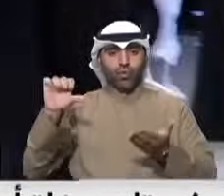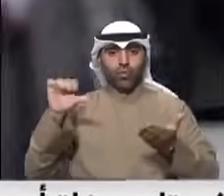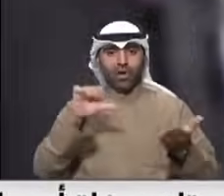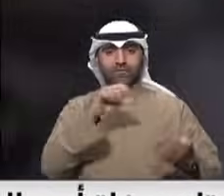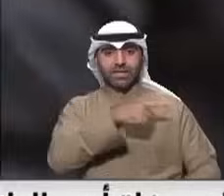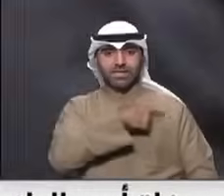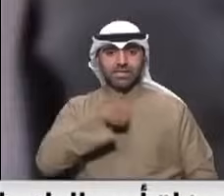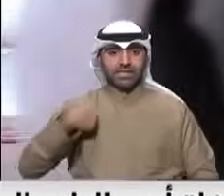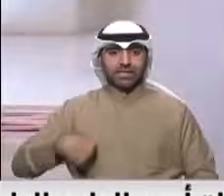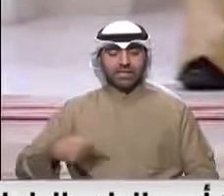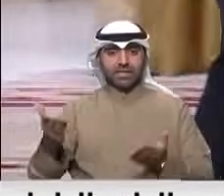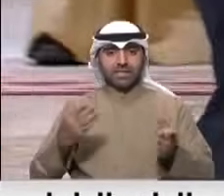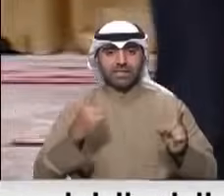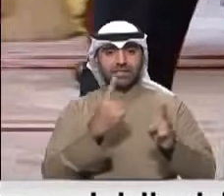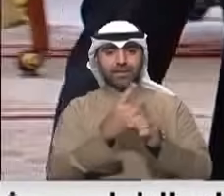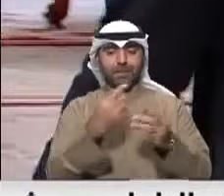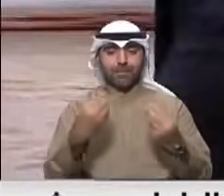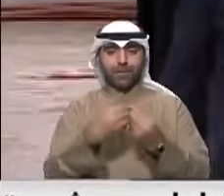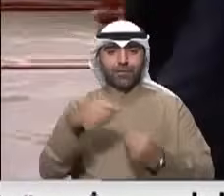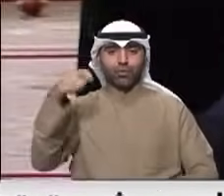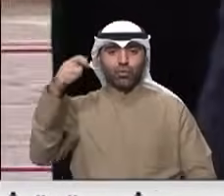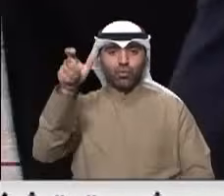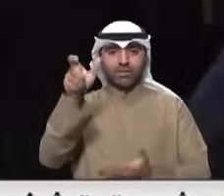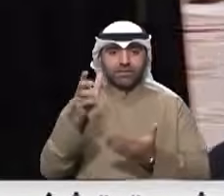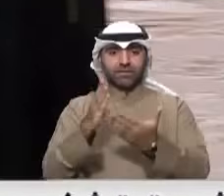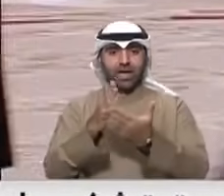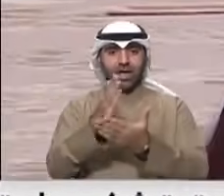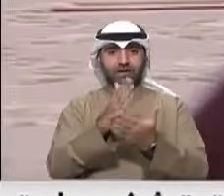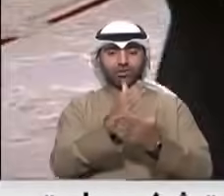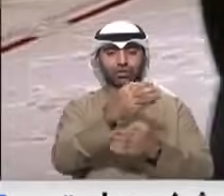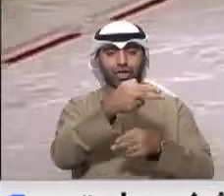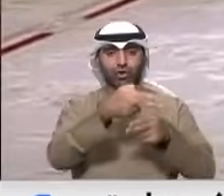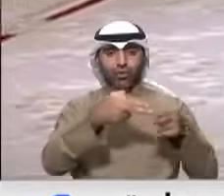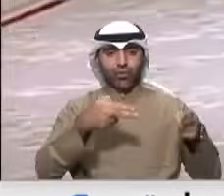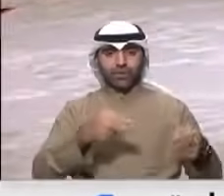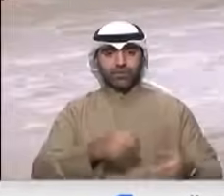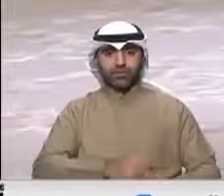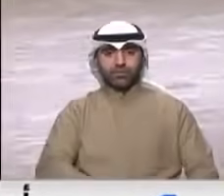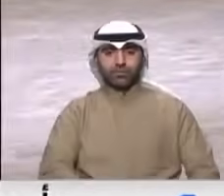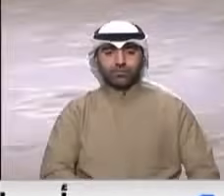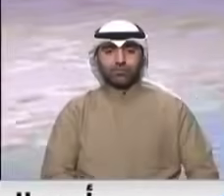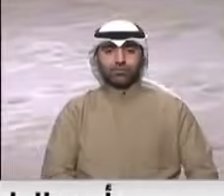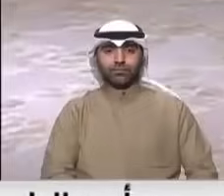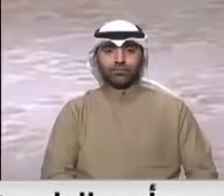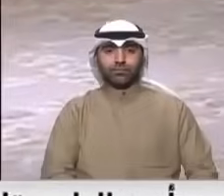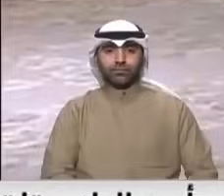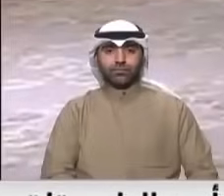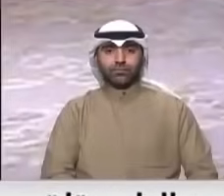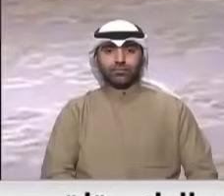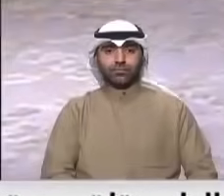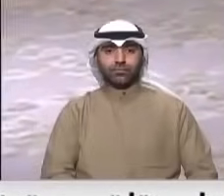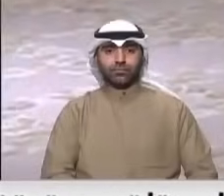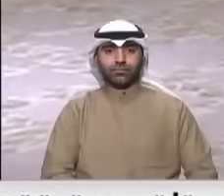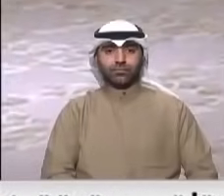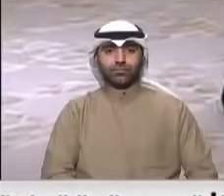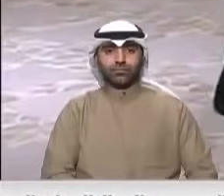على ارض المطار وزير الخارجيه الشيخ سالم عبد الله الجابر صباح